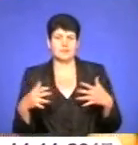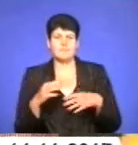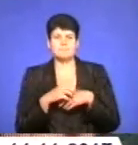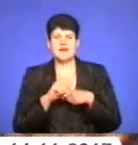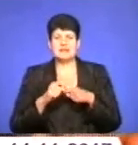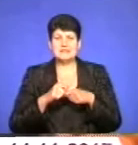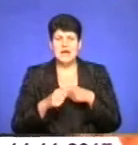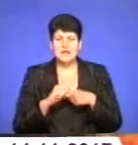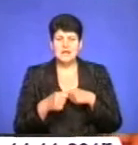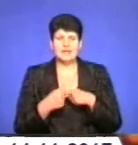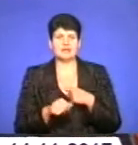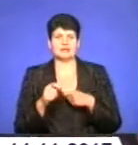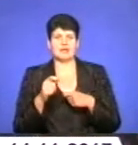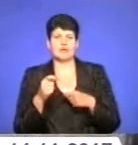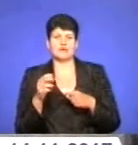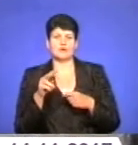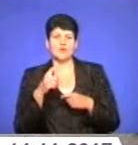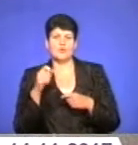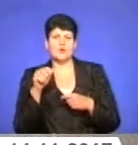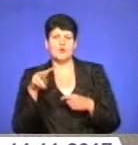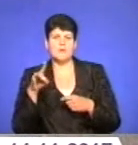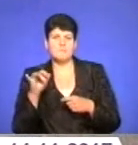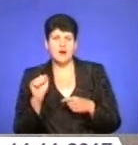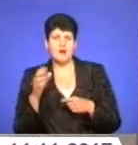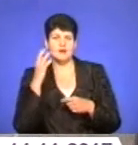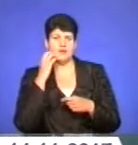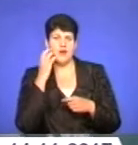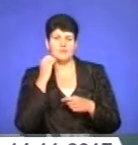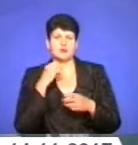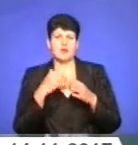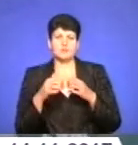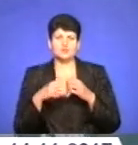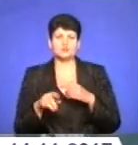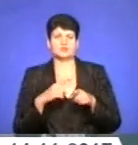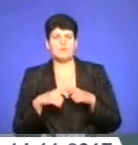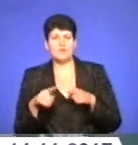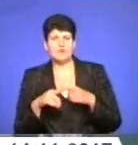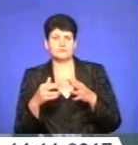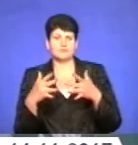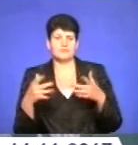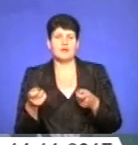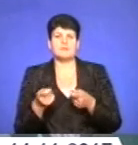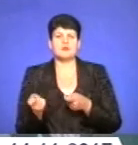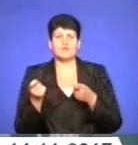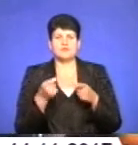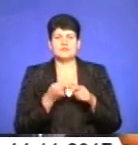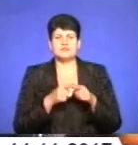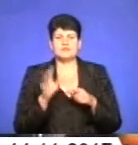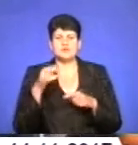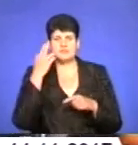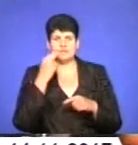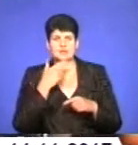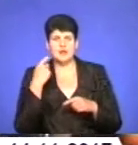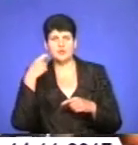мандарини, апельсини, лимони, гранати, хурму, яблуко, капусту, цибулю та моркву. Більшість фруктів привозять з Італії, Іспанії та Туреччини, тому й